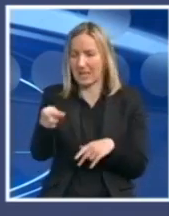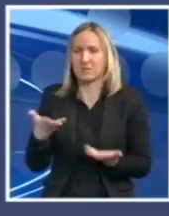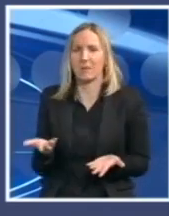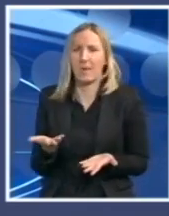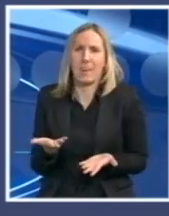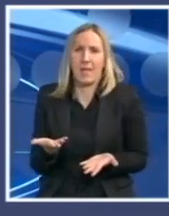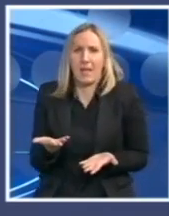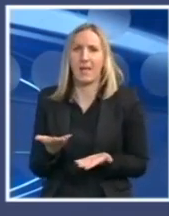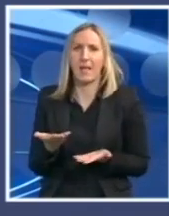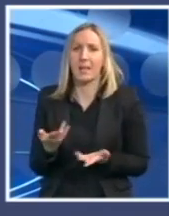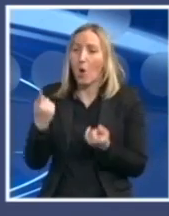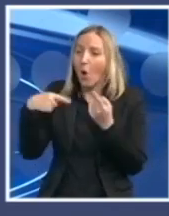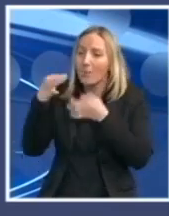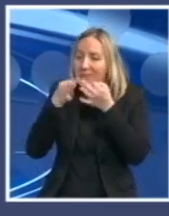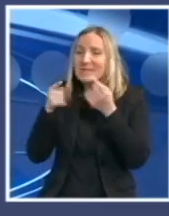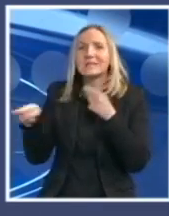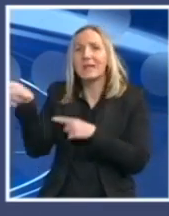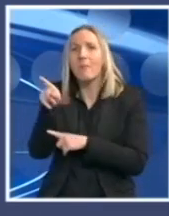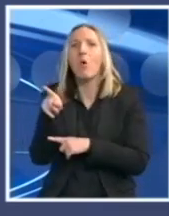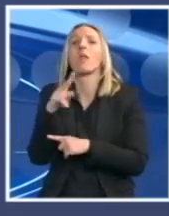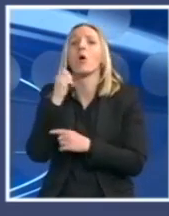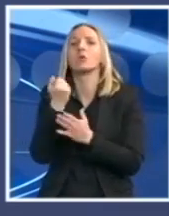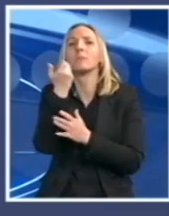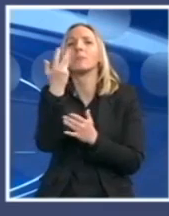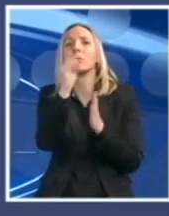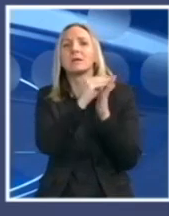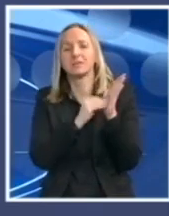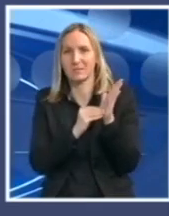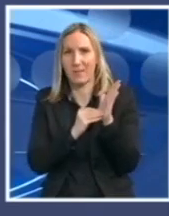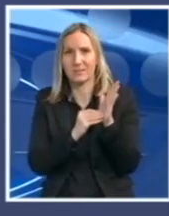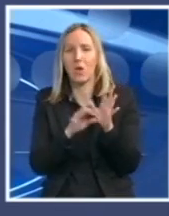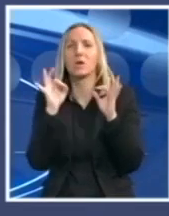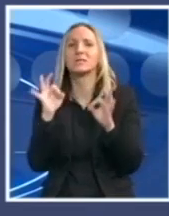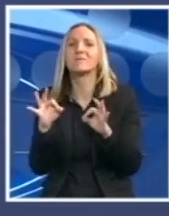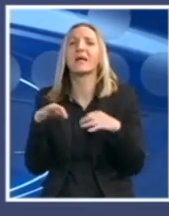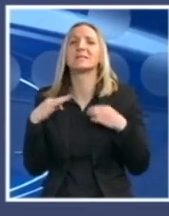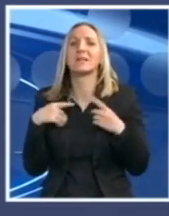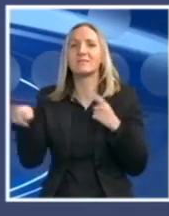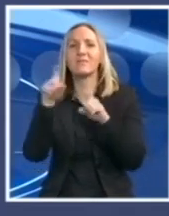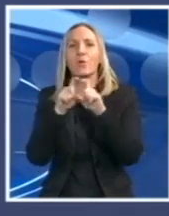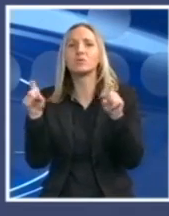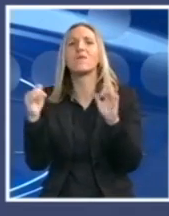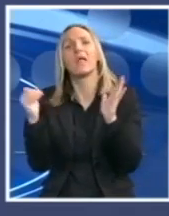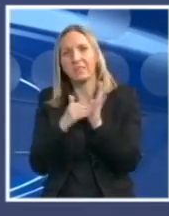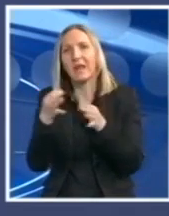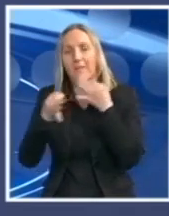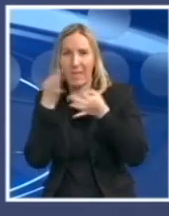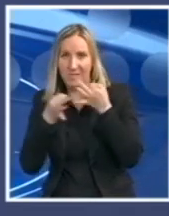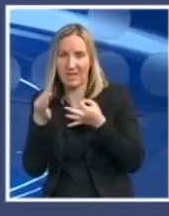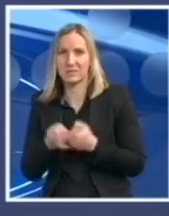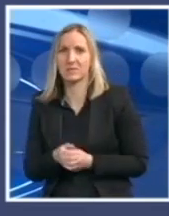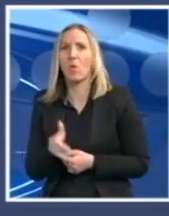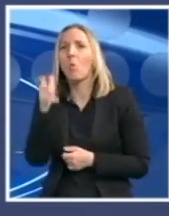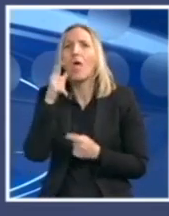oni koji ćemo dobiti po spisku od svake zdravstvene ustanove da treba da se testiraju. Uobičajeno su